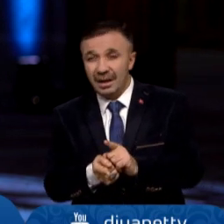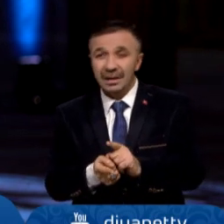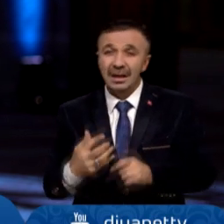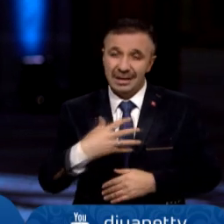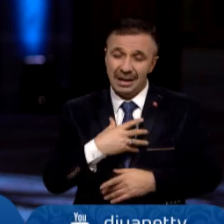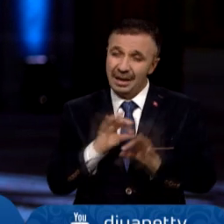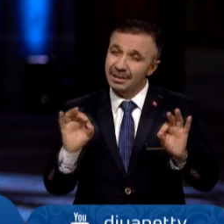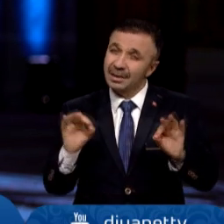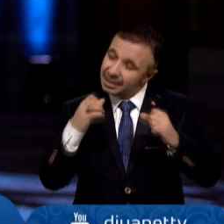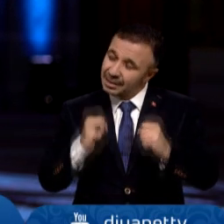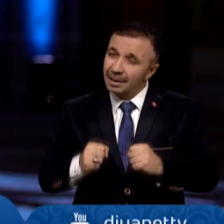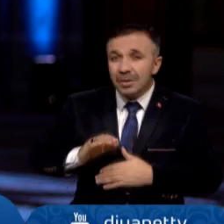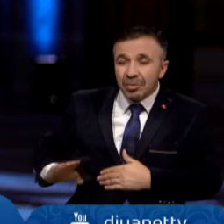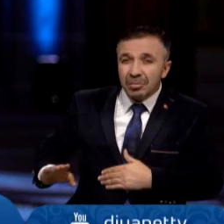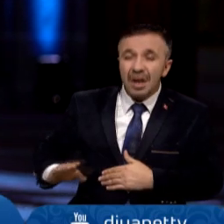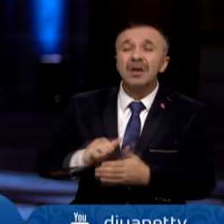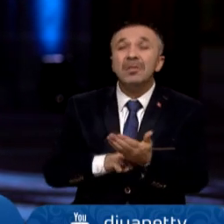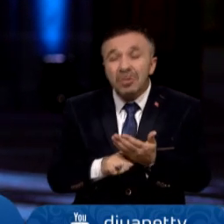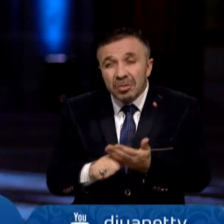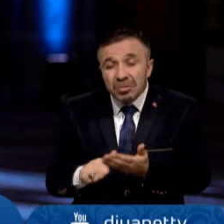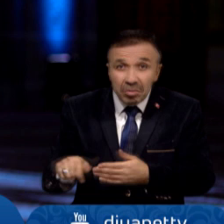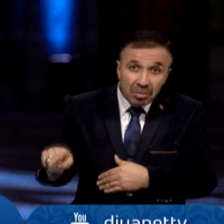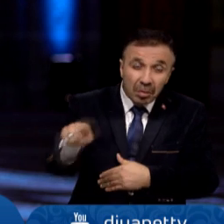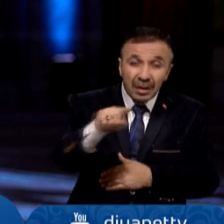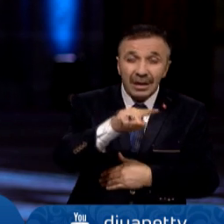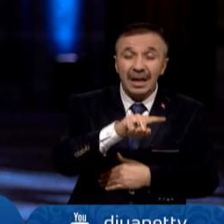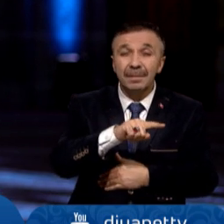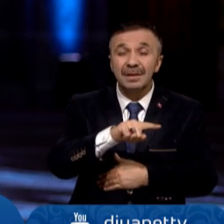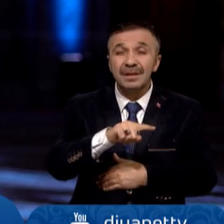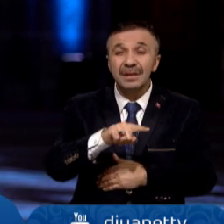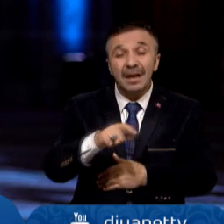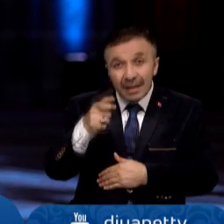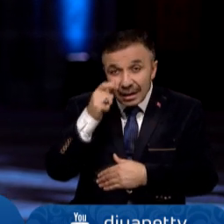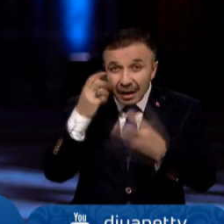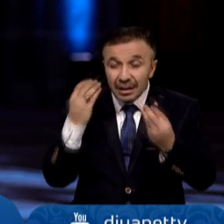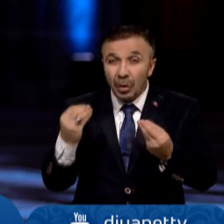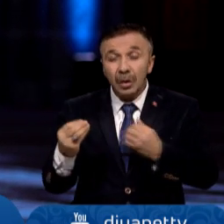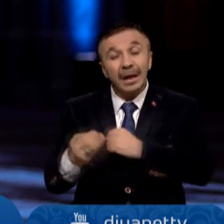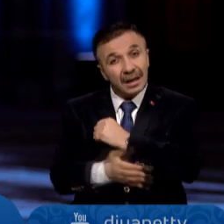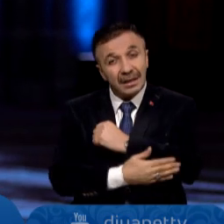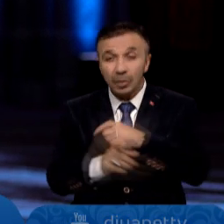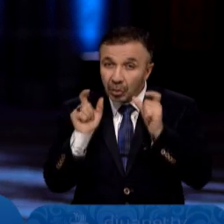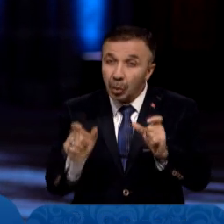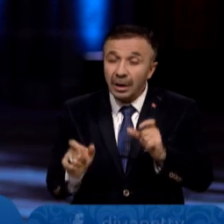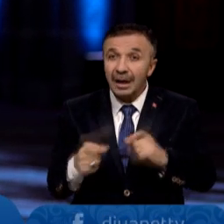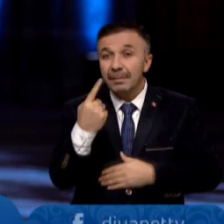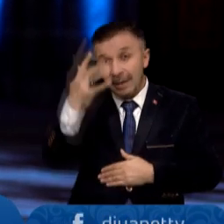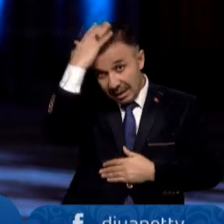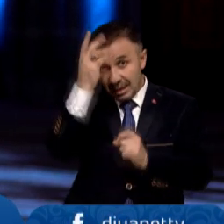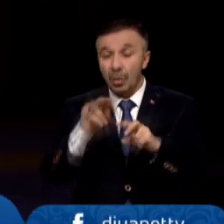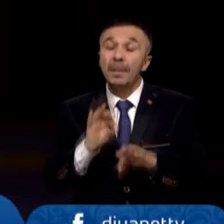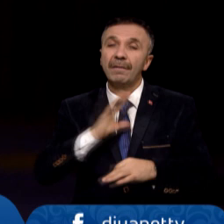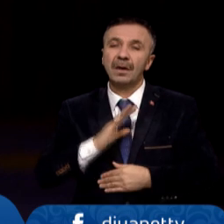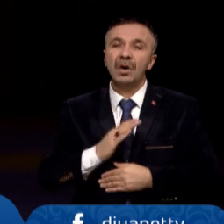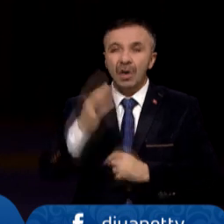değişik şekillerde sahipsiz kalmış Çocuklar Bütün bunların üzerine tir tir titreyen bir Hazreti